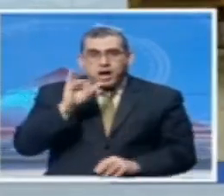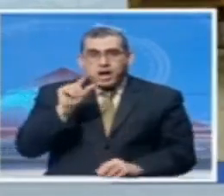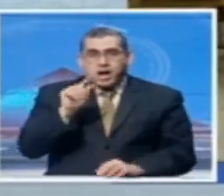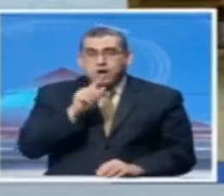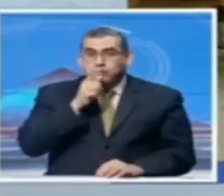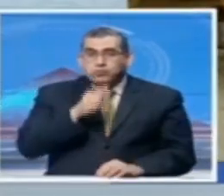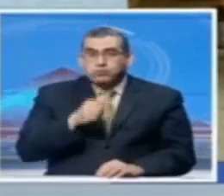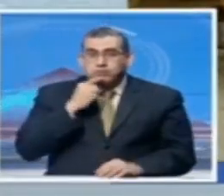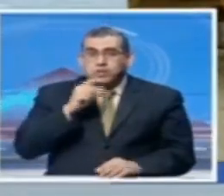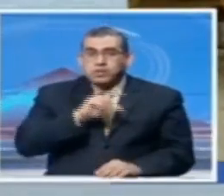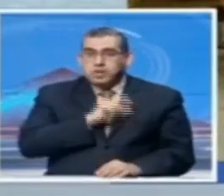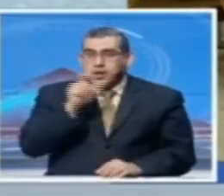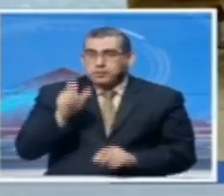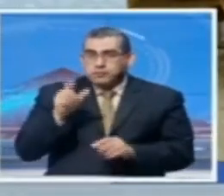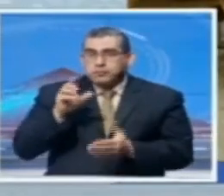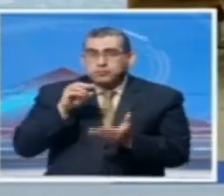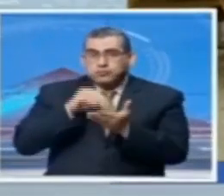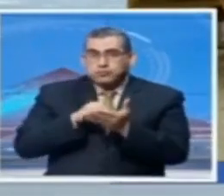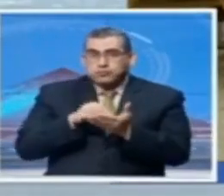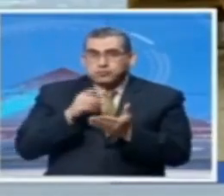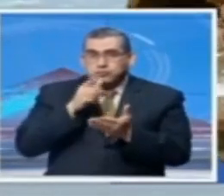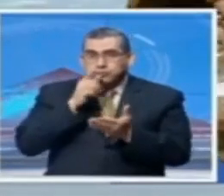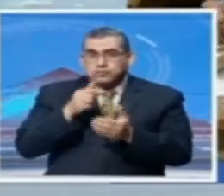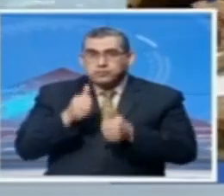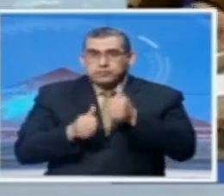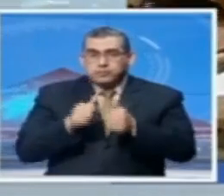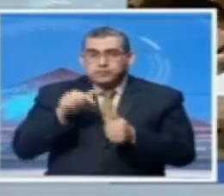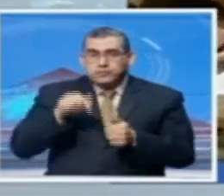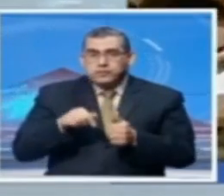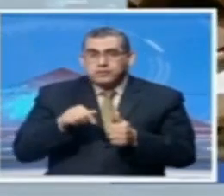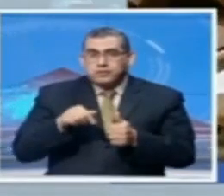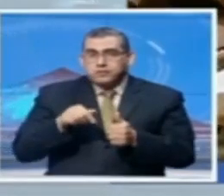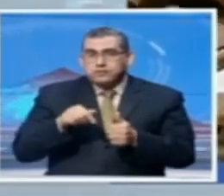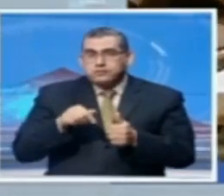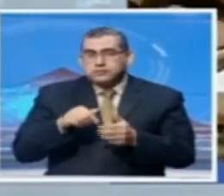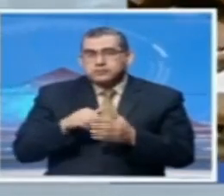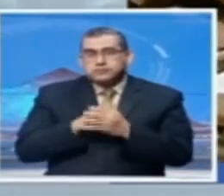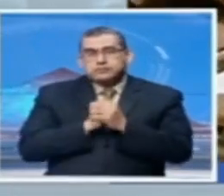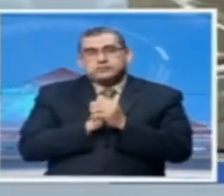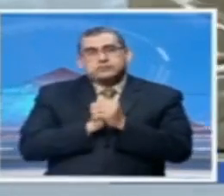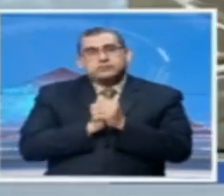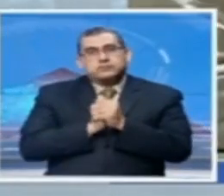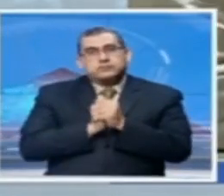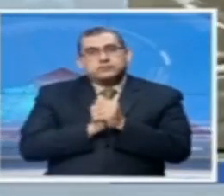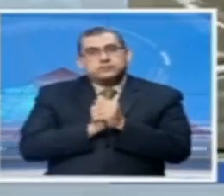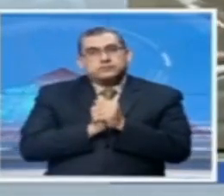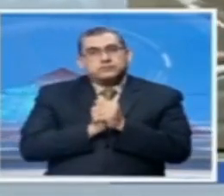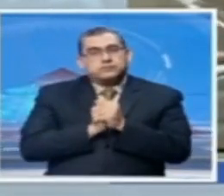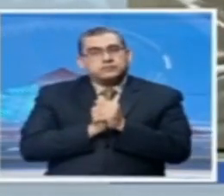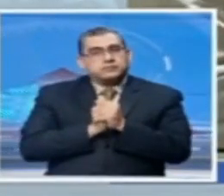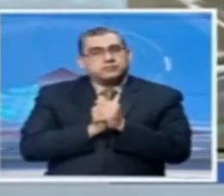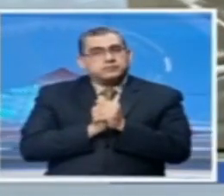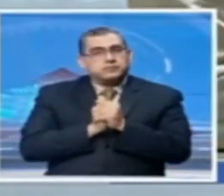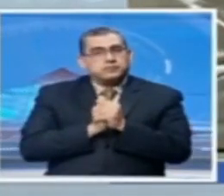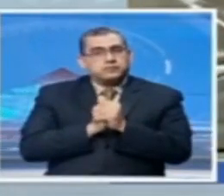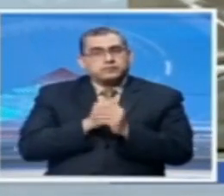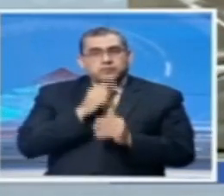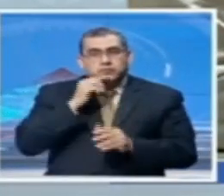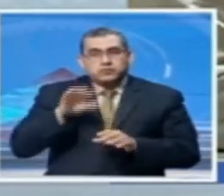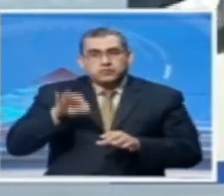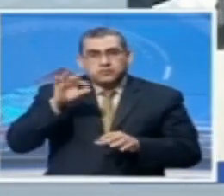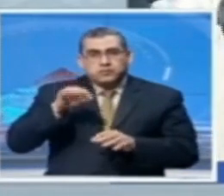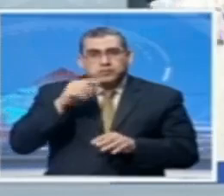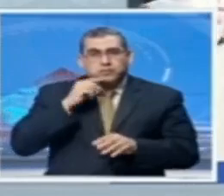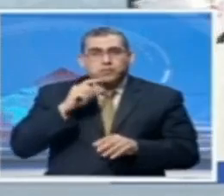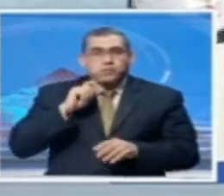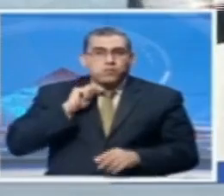وكان الطلبه اشتكوا في بدايه الامتحان من مش كل الطلاب، يعني في بعض المحافظات، من سقوط السيستم